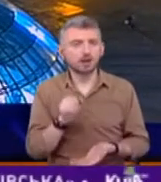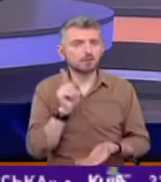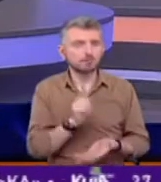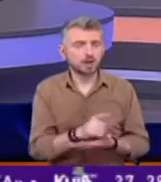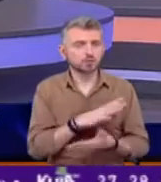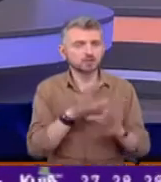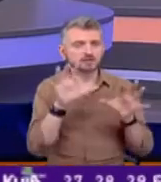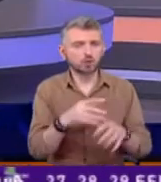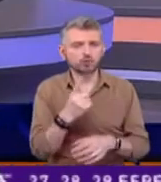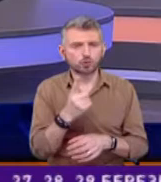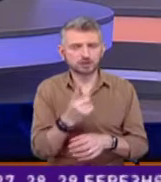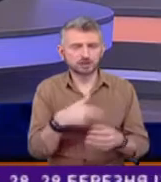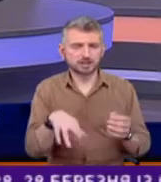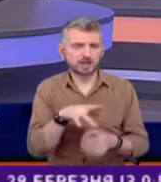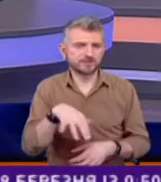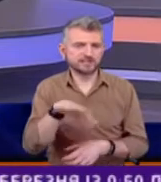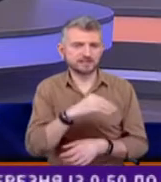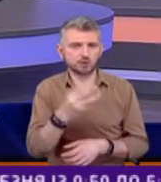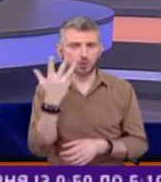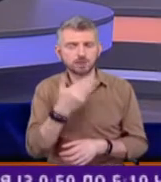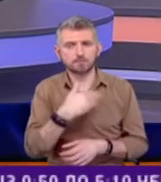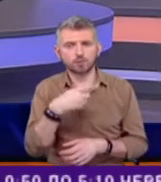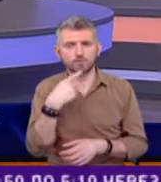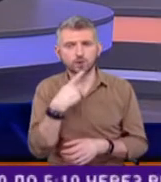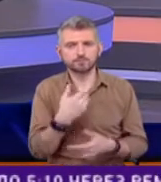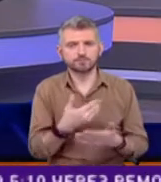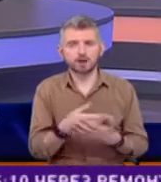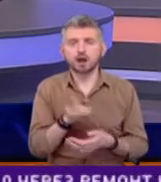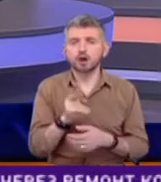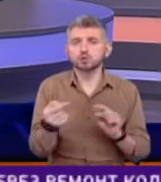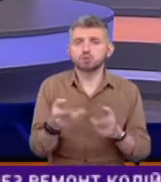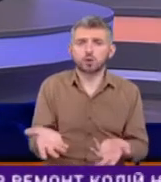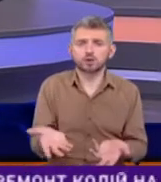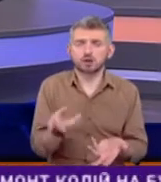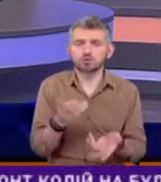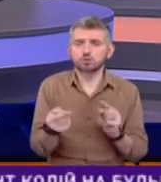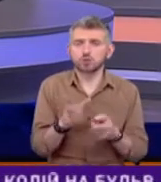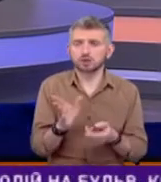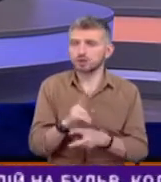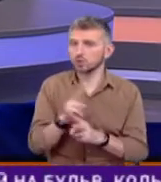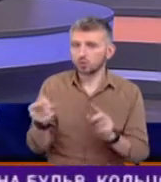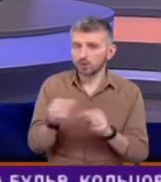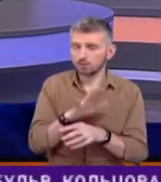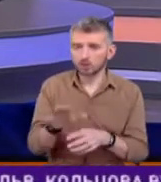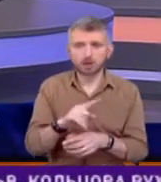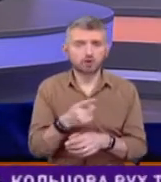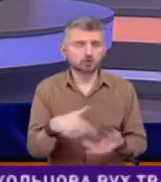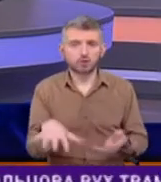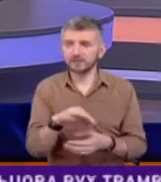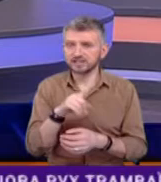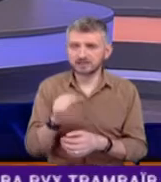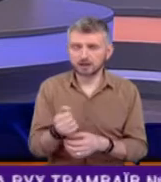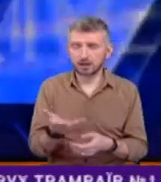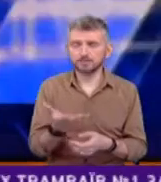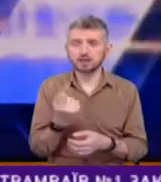закон один для всіх. Тобто, коли ми говоримо, там приходить поліція. Так, а хто проти? Хто проти? Ніхто не проти. Ну, так, всі, а чому всі за, всі